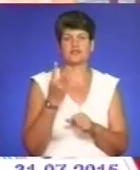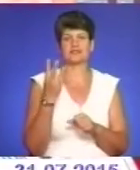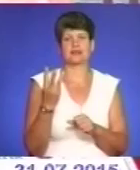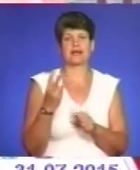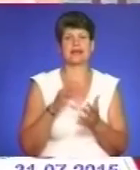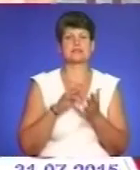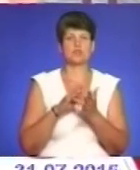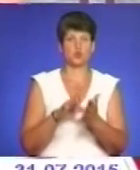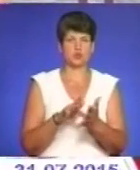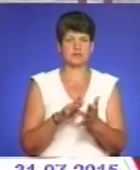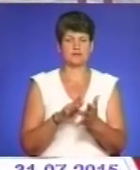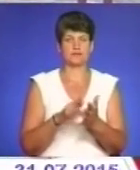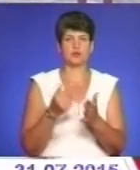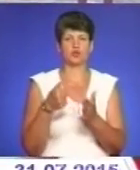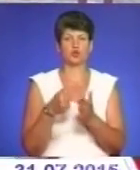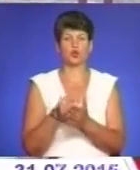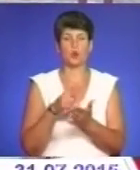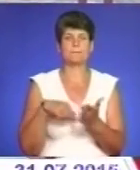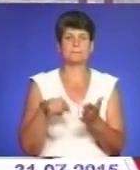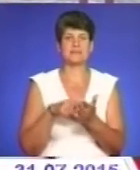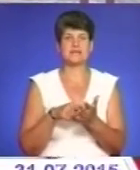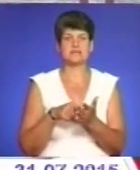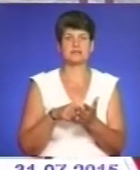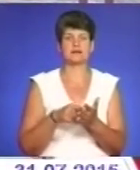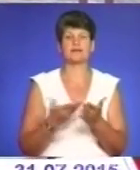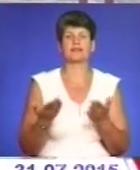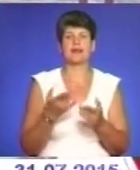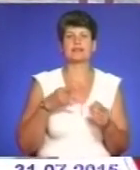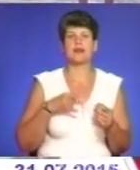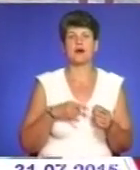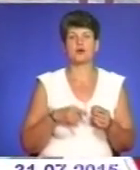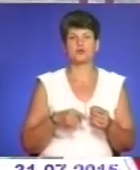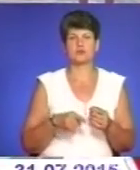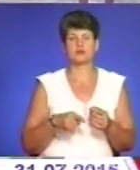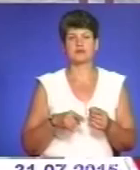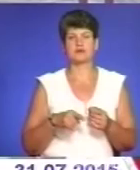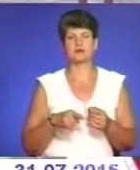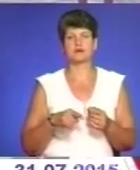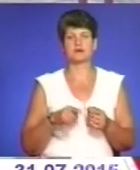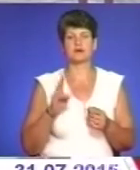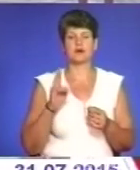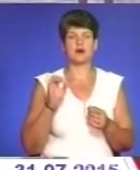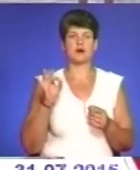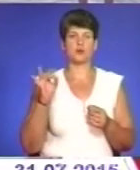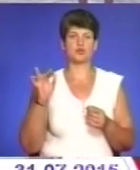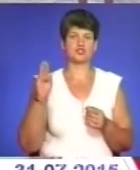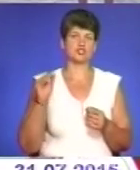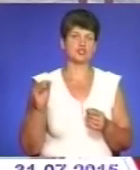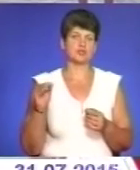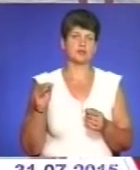екскурсії до міста, де народився Вук Стефанович Караджич. Він,